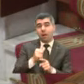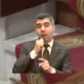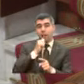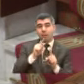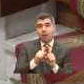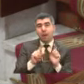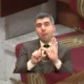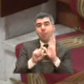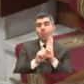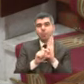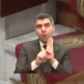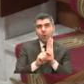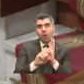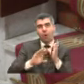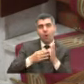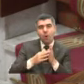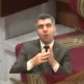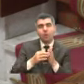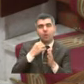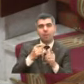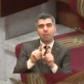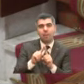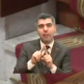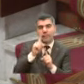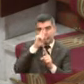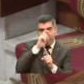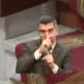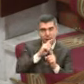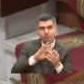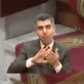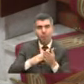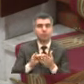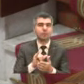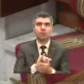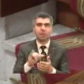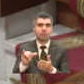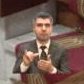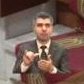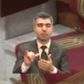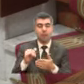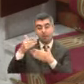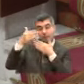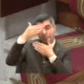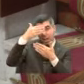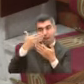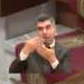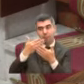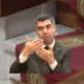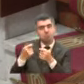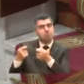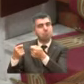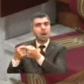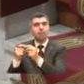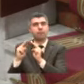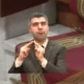لا ينبغي لا التهويل منه ولا التهوين منه. ما يقع في بلادنا يقع في عدد من بلدان العالم. انا